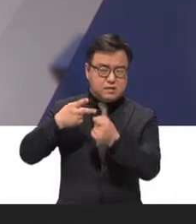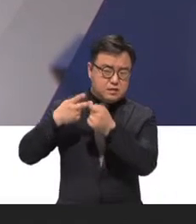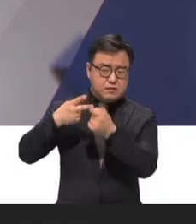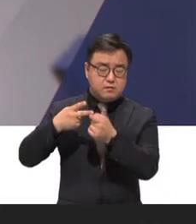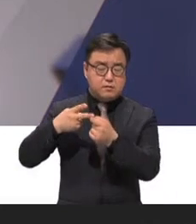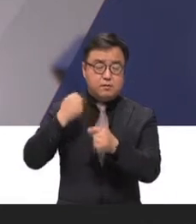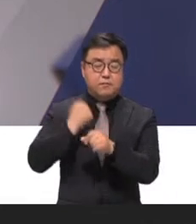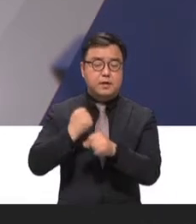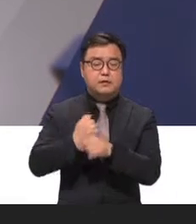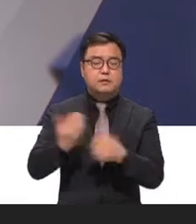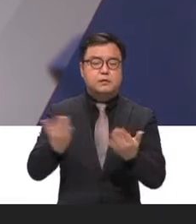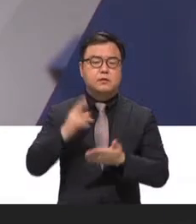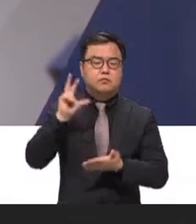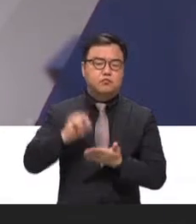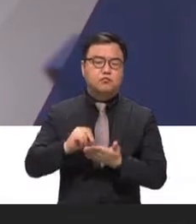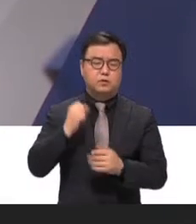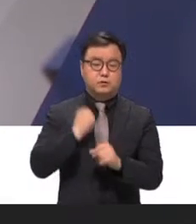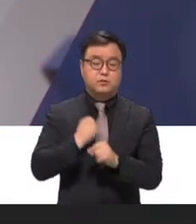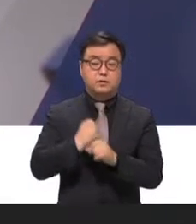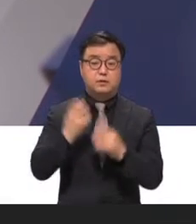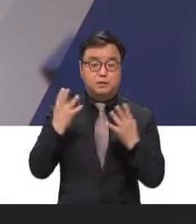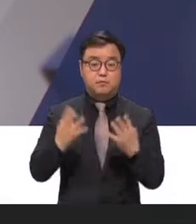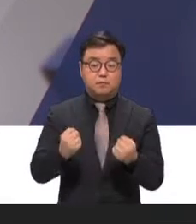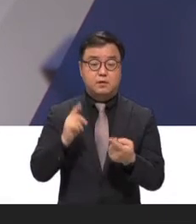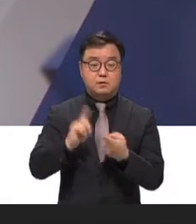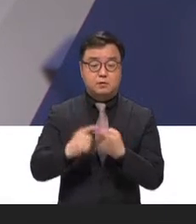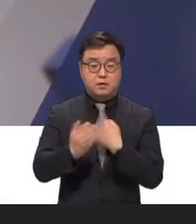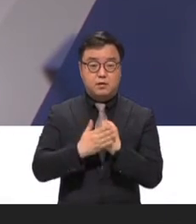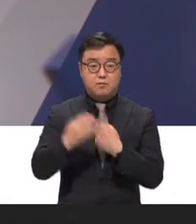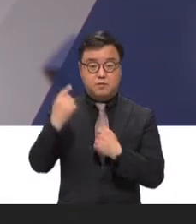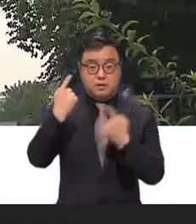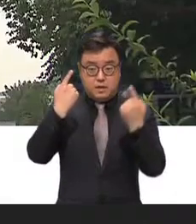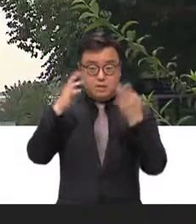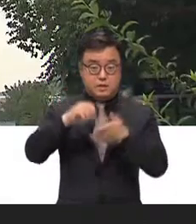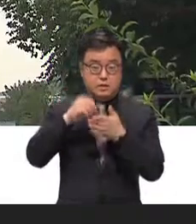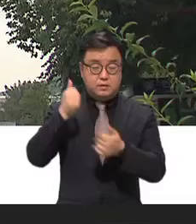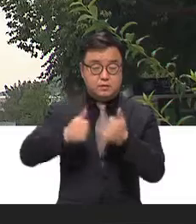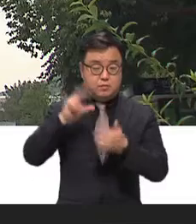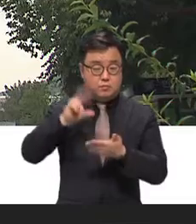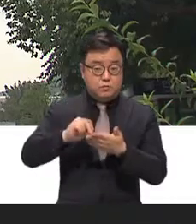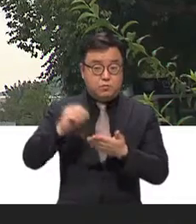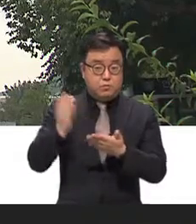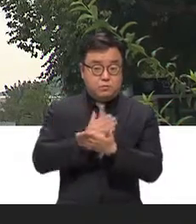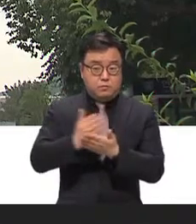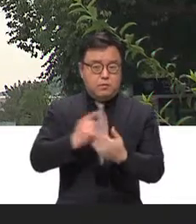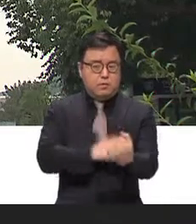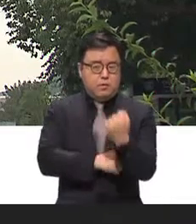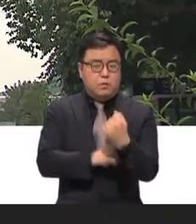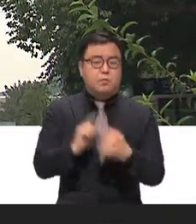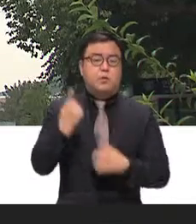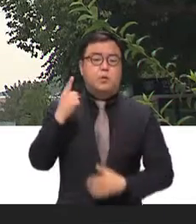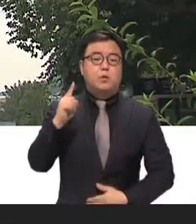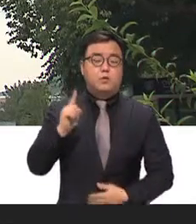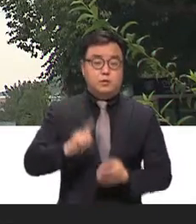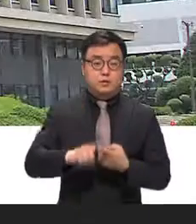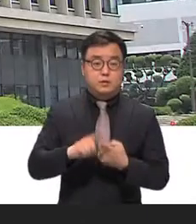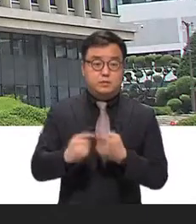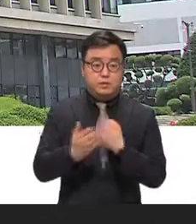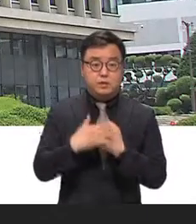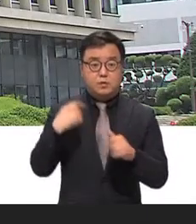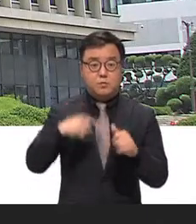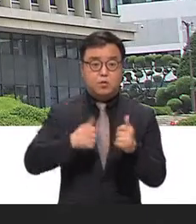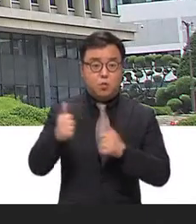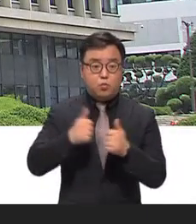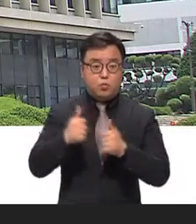일으키고 있습니다. 네. 이것 때문에 그 대입 문제가 변별력이 높아지고요. 또 이 서열화 때문에 오히려 대학 간의 그 교육